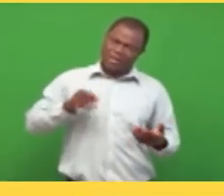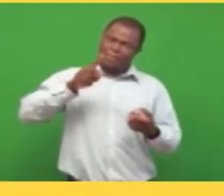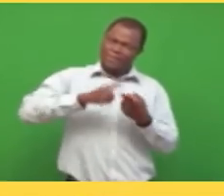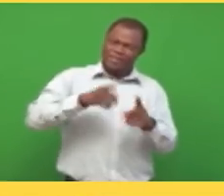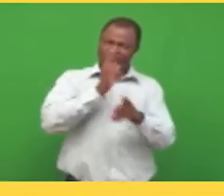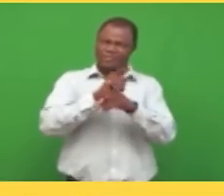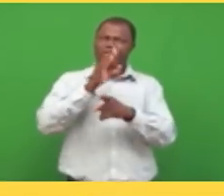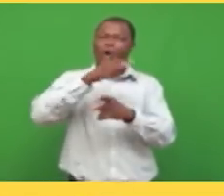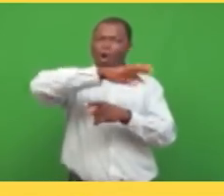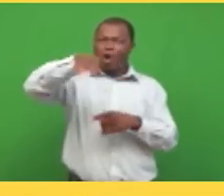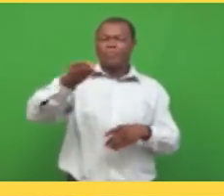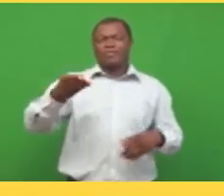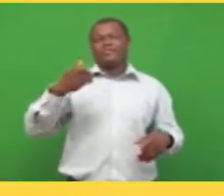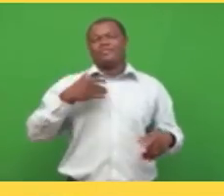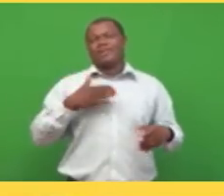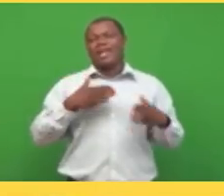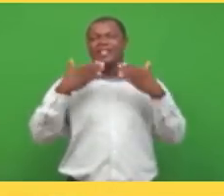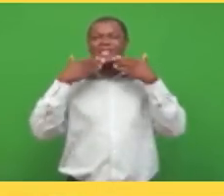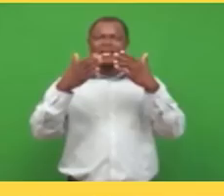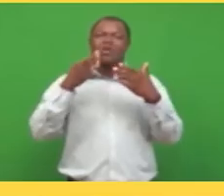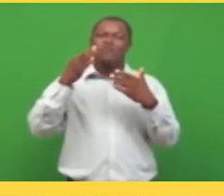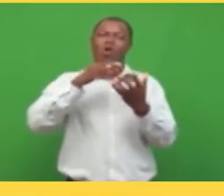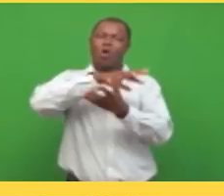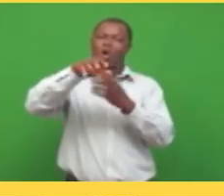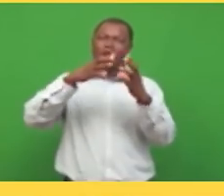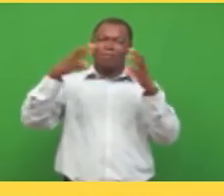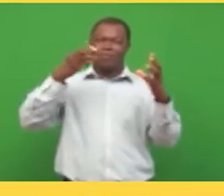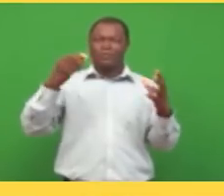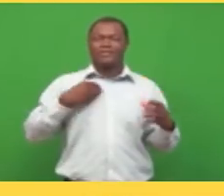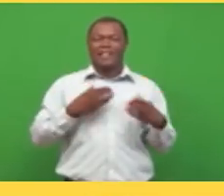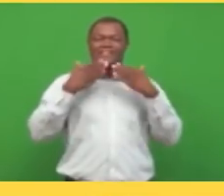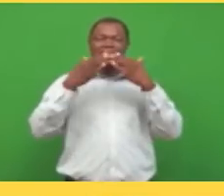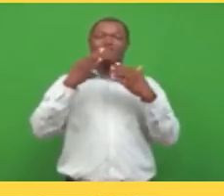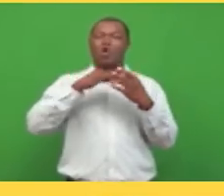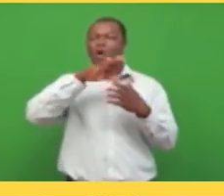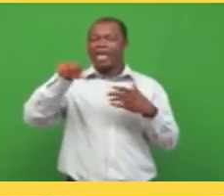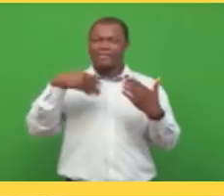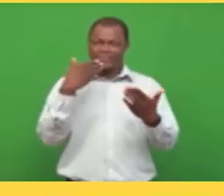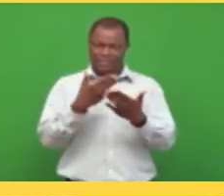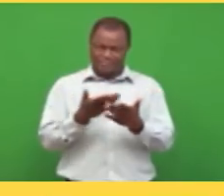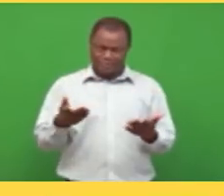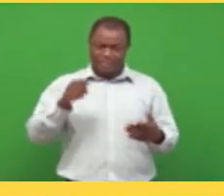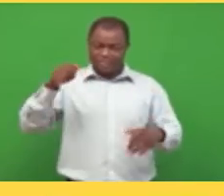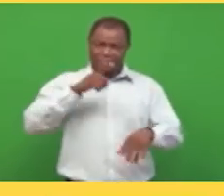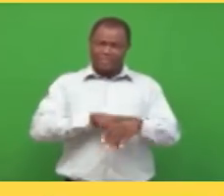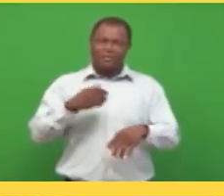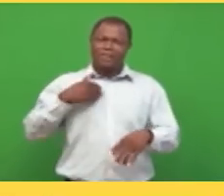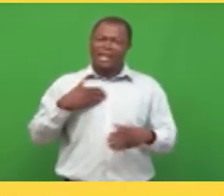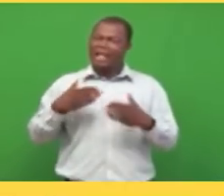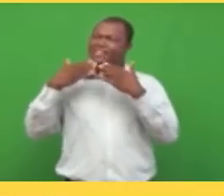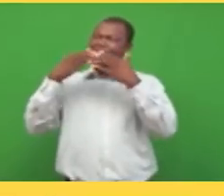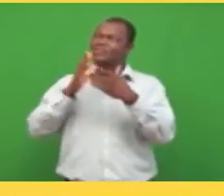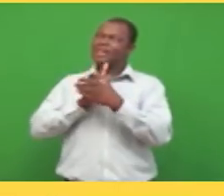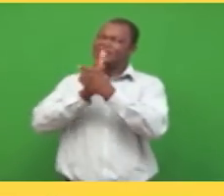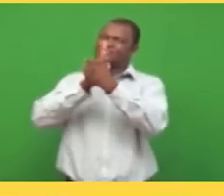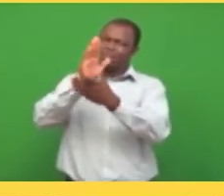wevarume nevakadzi regai ndikutendei nouwandu hwenyu tinokutendai nokukomba churu tinokutendai zvikuru regai ndiende kuchikuva